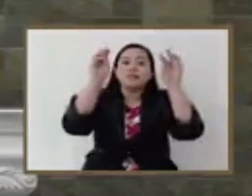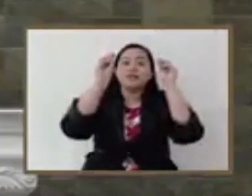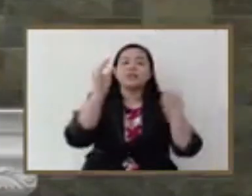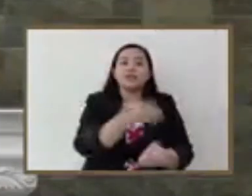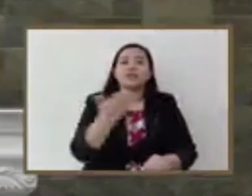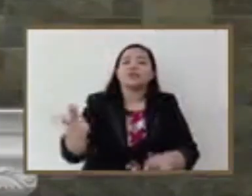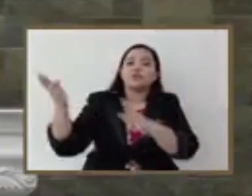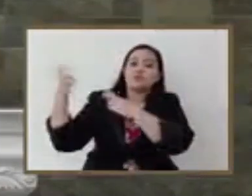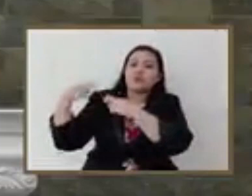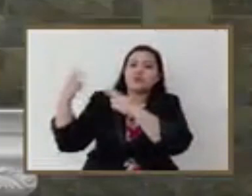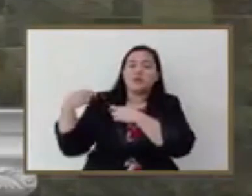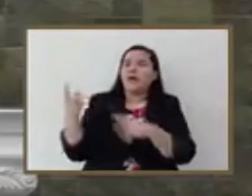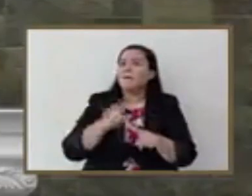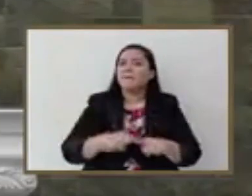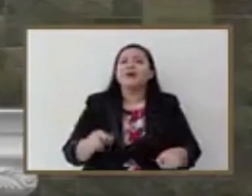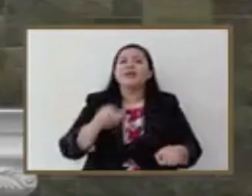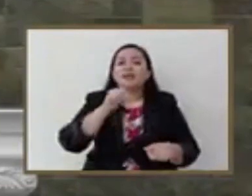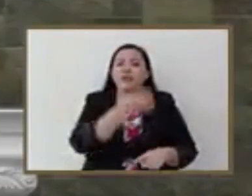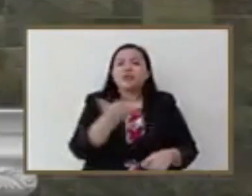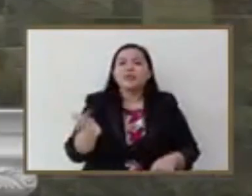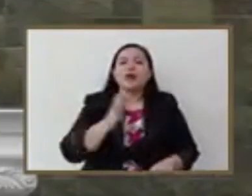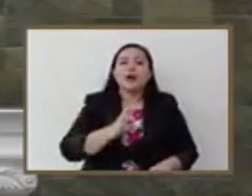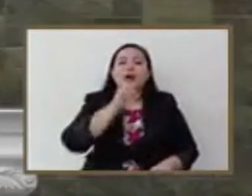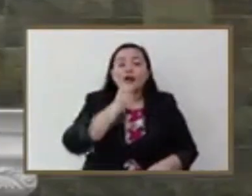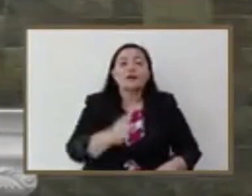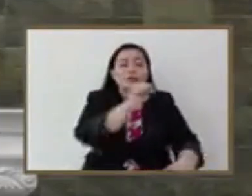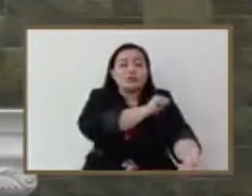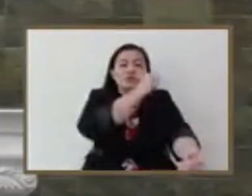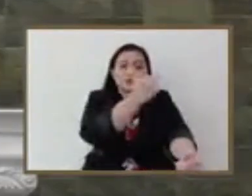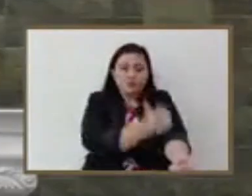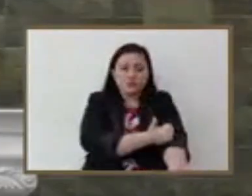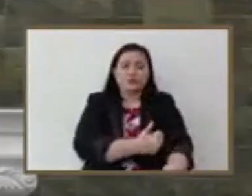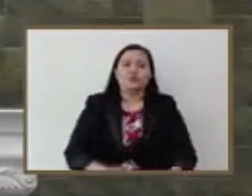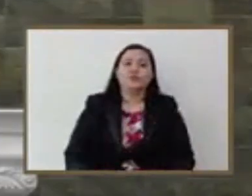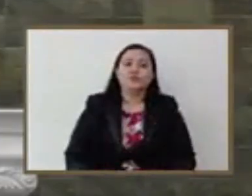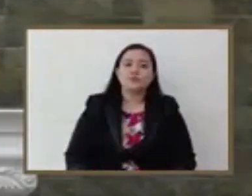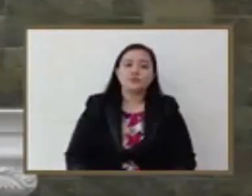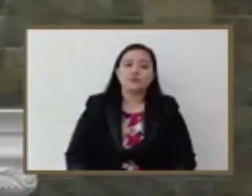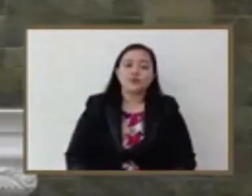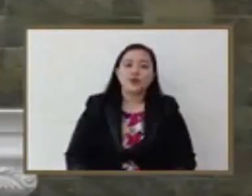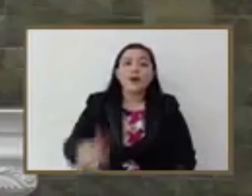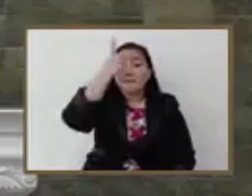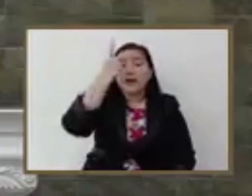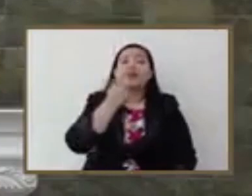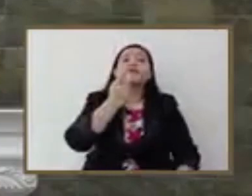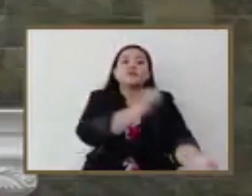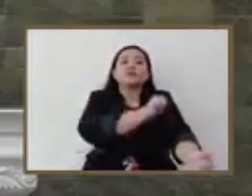responsibility. But listen, you are not the authority. Your parents is the authority. The pastor is the authority.